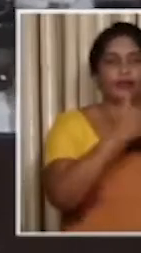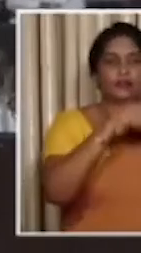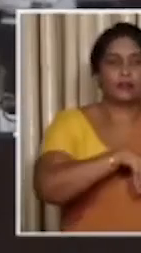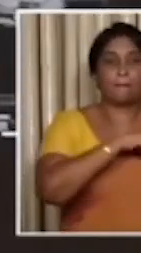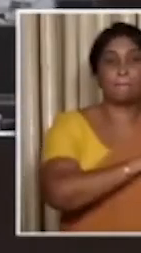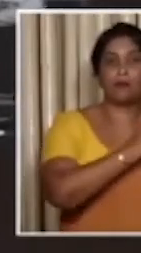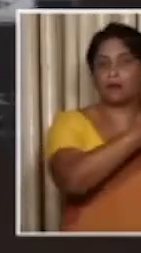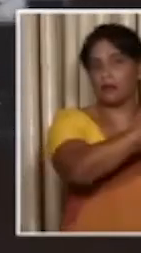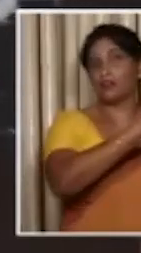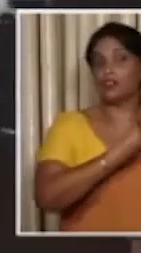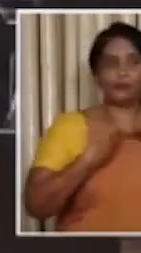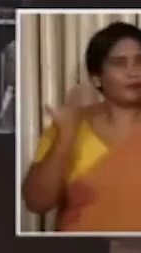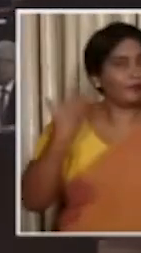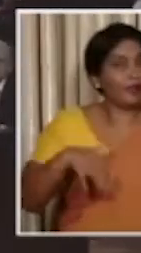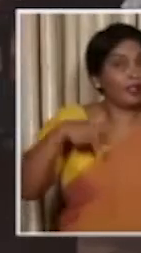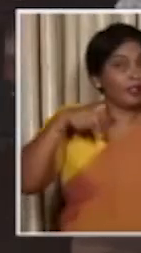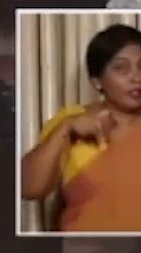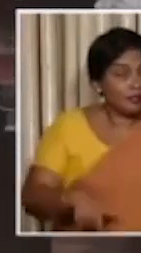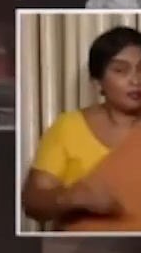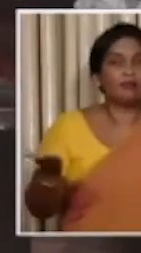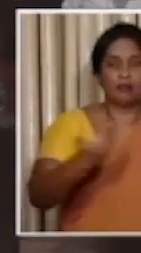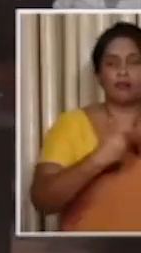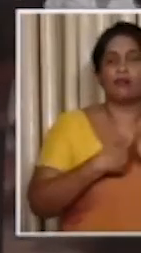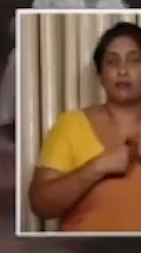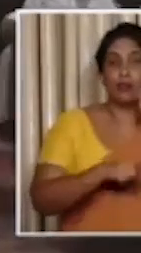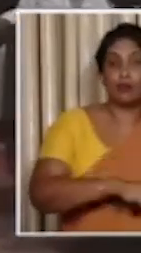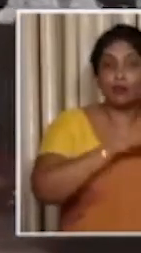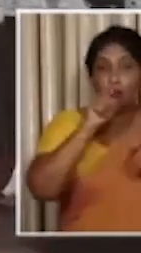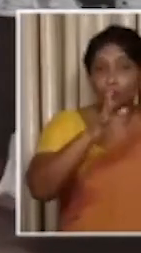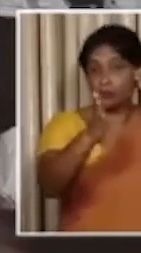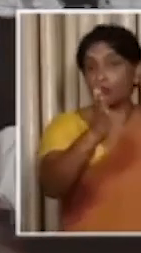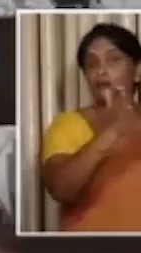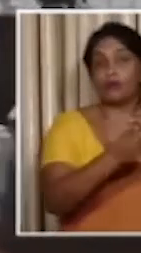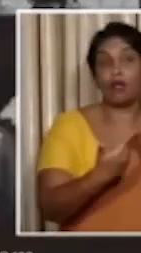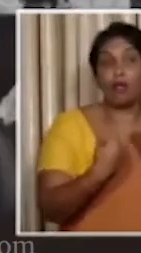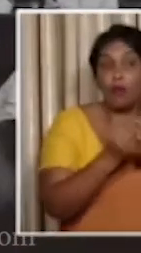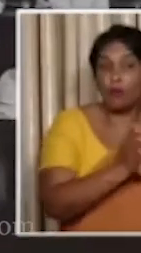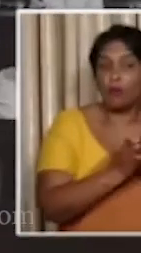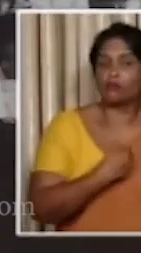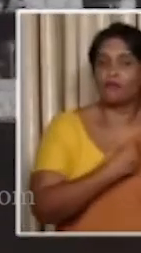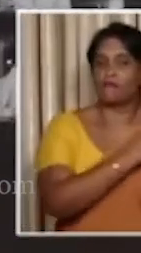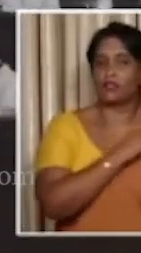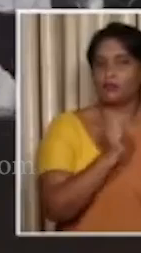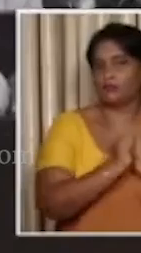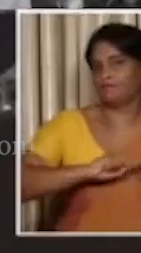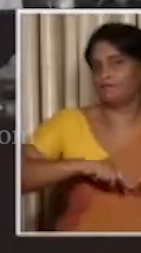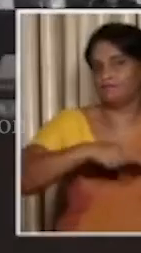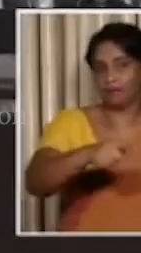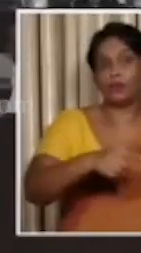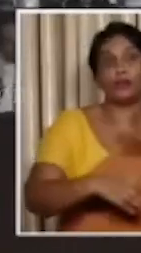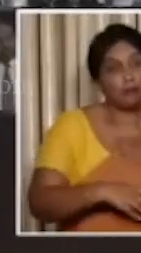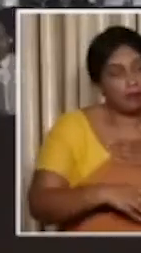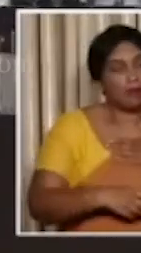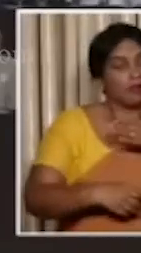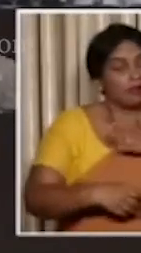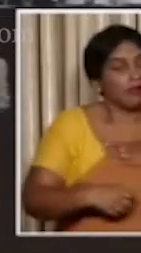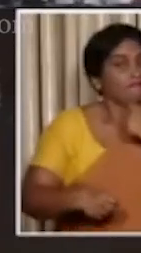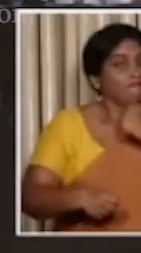ලබා දී තිබෙනවා. දැන් අපට තිබෙන්නේ ජනතාව වෙනුවෙන් අපේ පංගුව ඉටු කිරීම. එනිසා මාත් අපේ